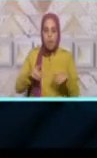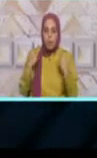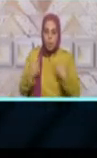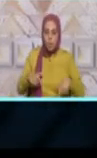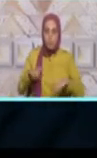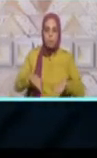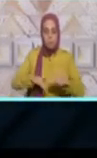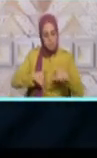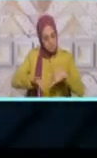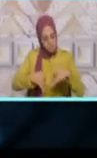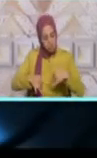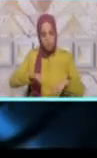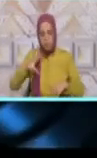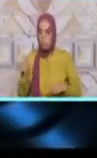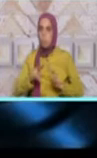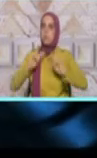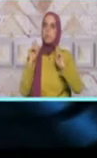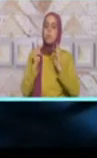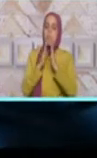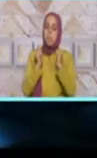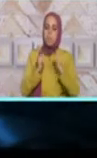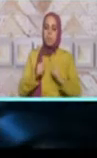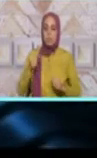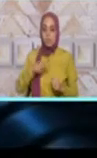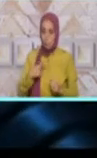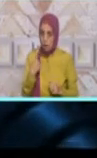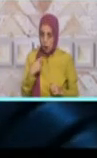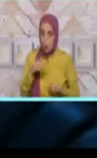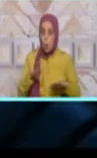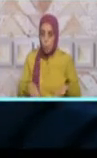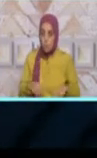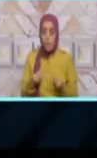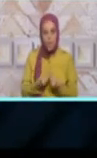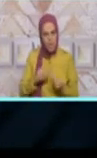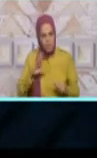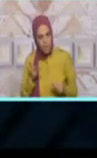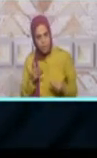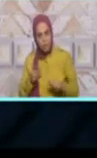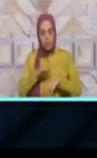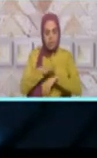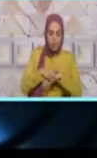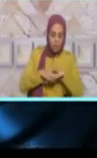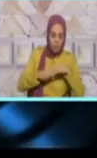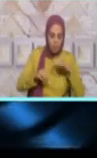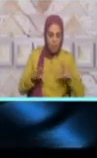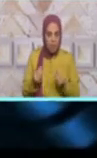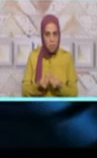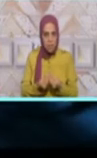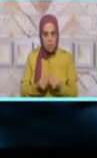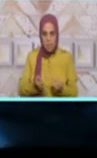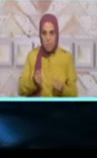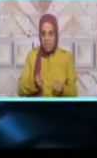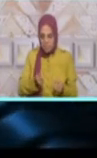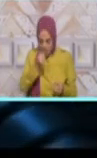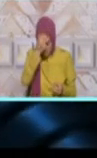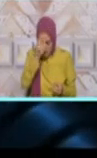الموجودة في الشارع على مستوى الجمهورية. وإحنا طبعا زي ما حضرتك قلت كده إن إحنا تقريبا تعاملنا مع 1200 أكثر من